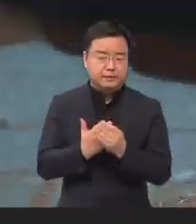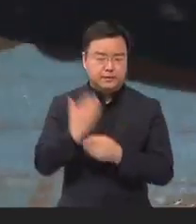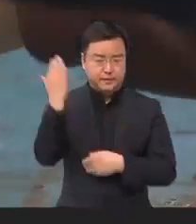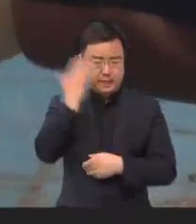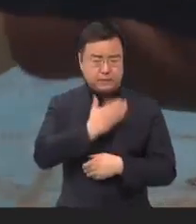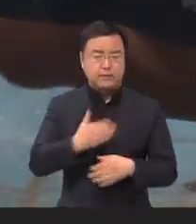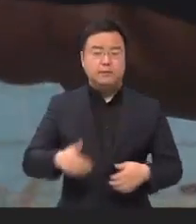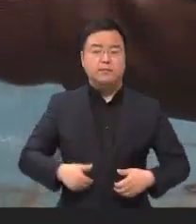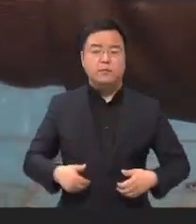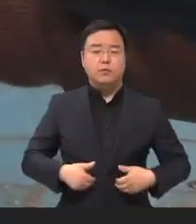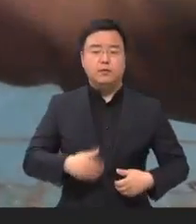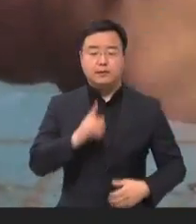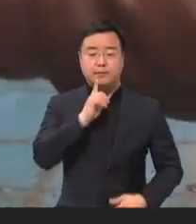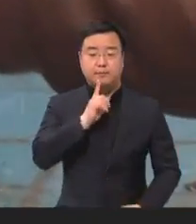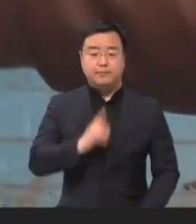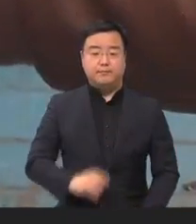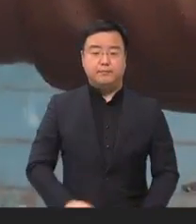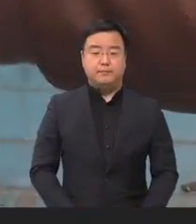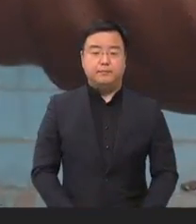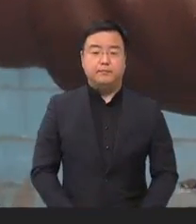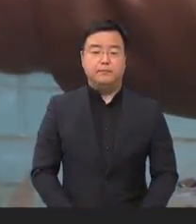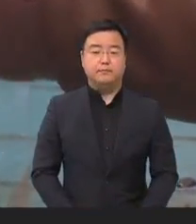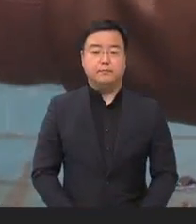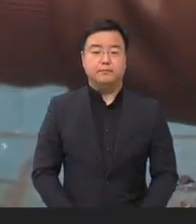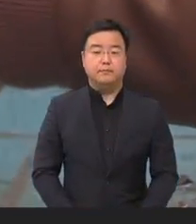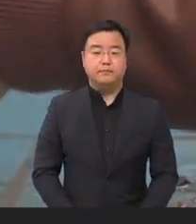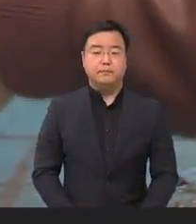조언합니다 ebs 뉴스 이동해 입니다